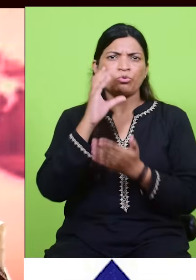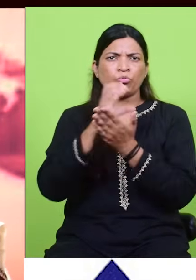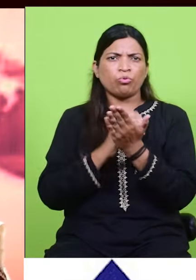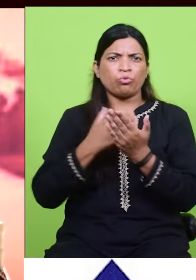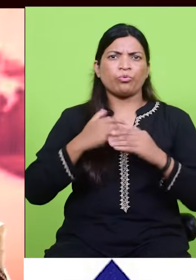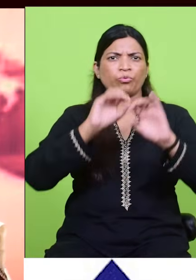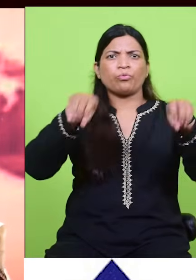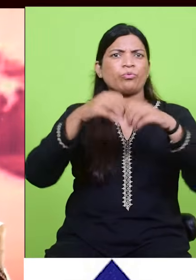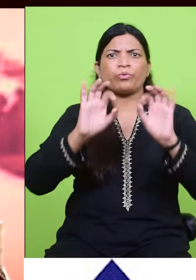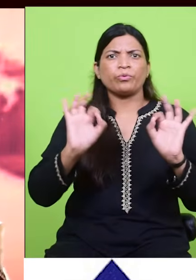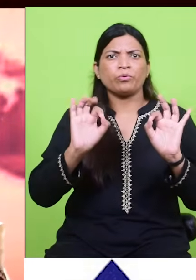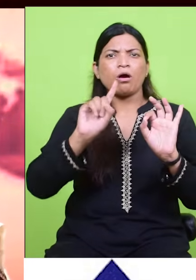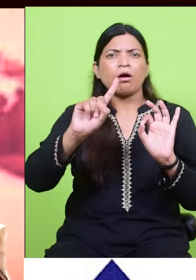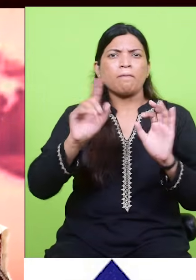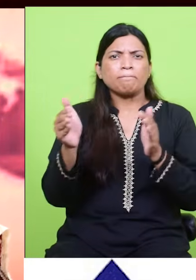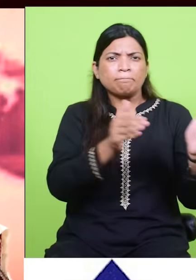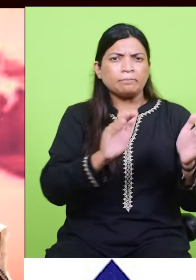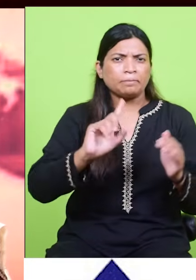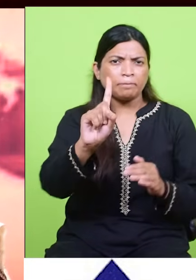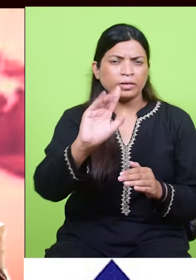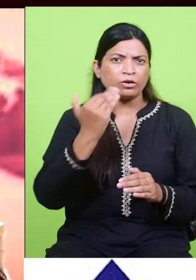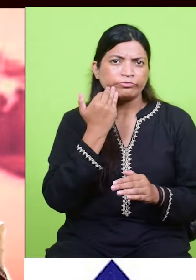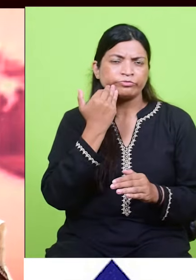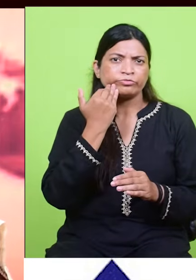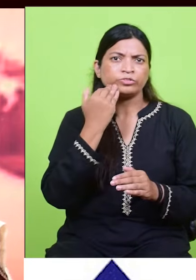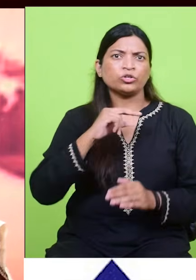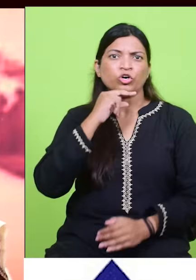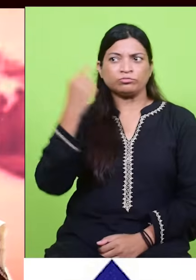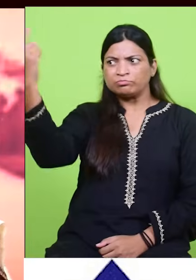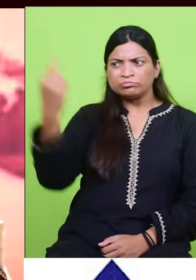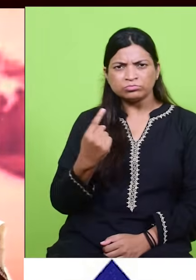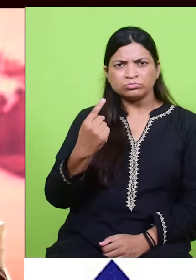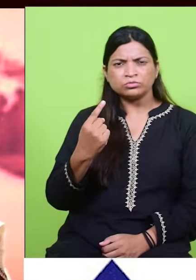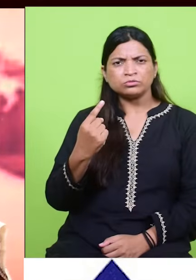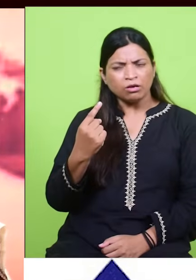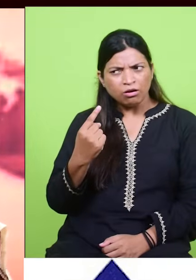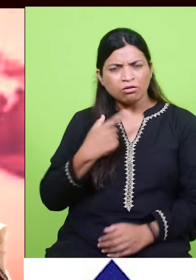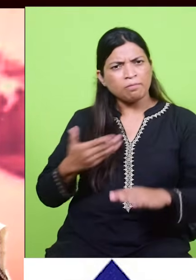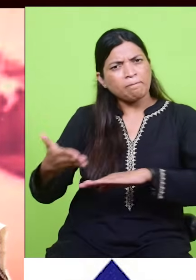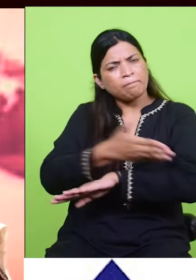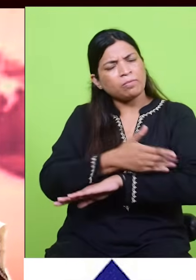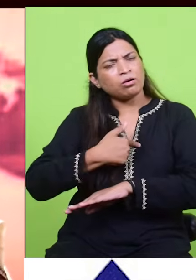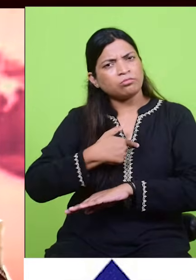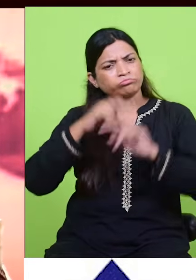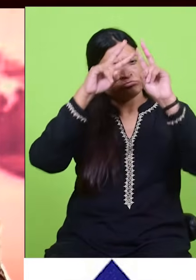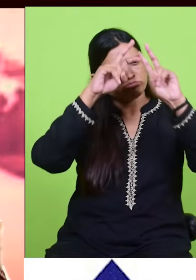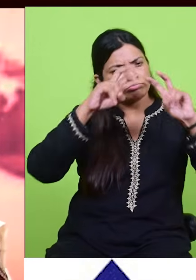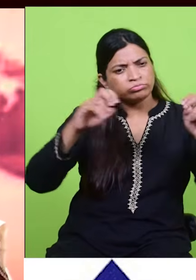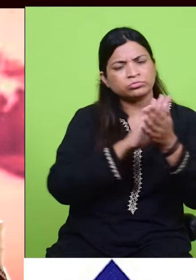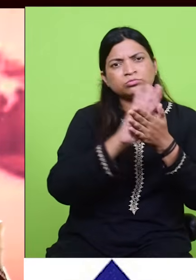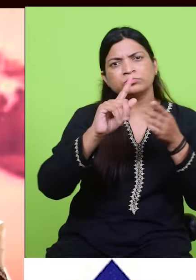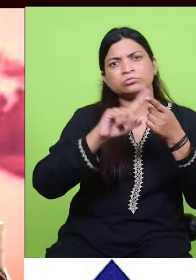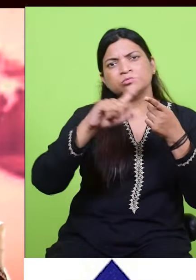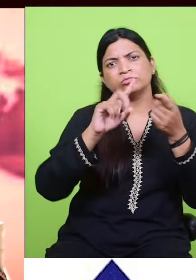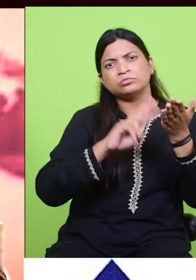गुरदीप हमारे पास आई तो हमने सबसे पहले हेलन केलर के बारे में पढ़ा कि उसकी टीचर ने तो कोई कोर्स नहीं करा था, तो उन्होंने